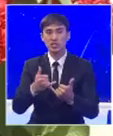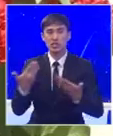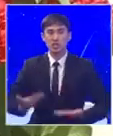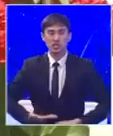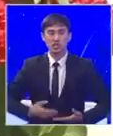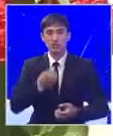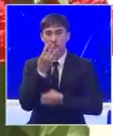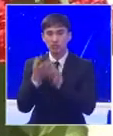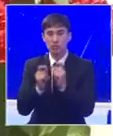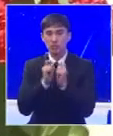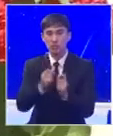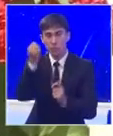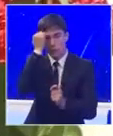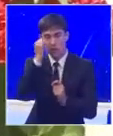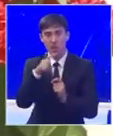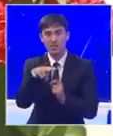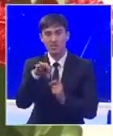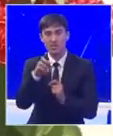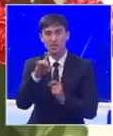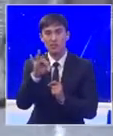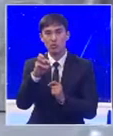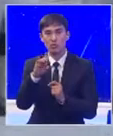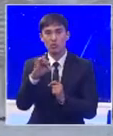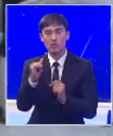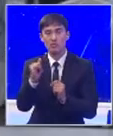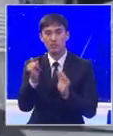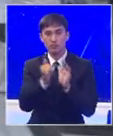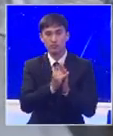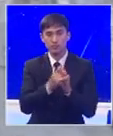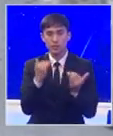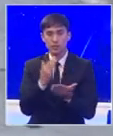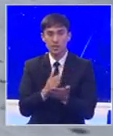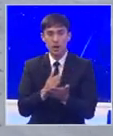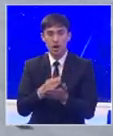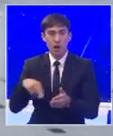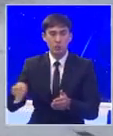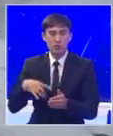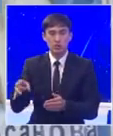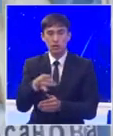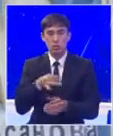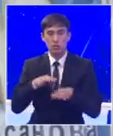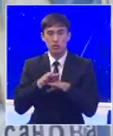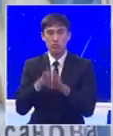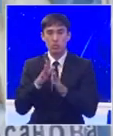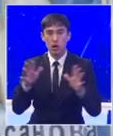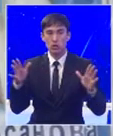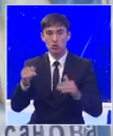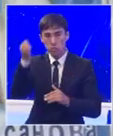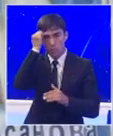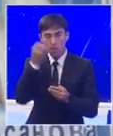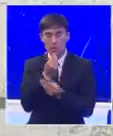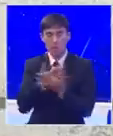возложили цветы к памятнику Лязат Асановой и Ербола Сапатаева. Кроме того, администрацией района был проведен большой поминальный